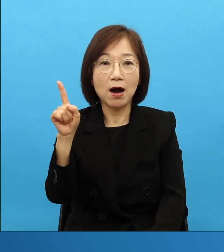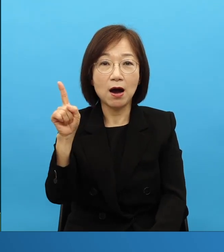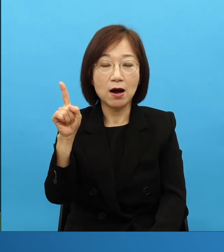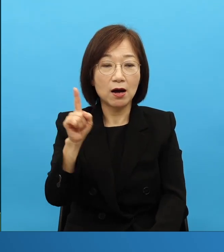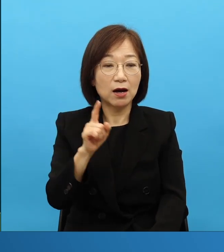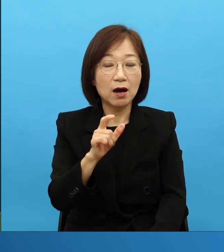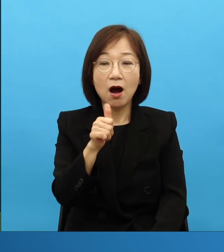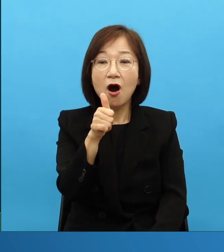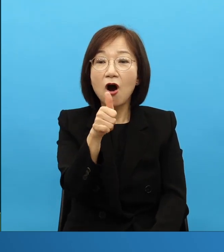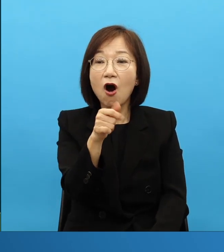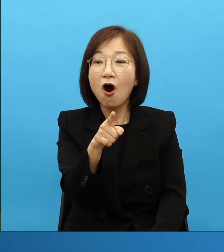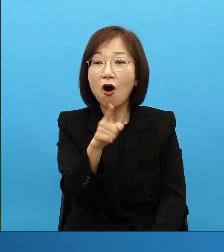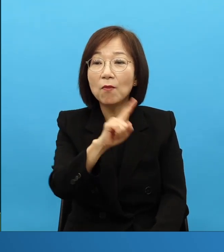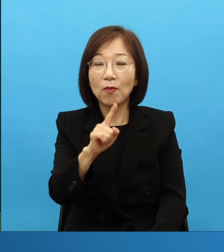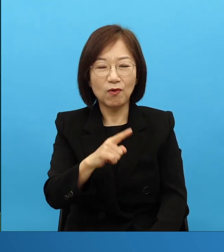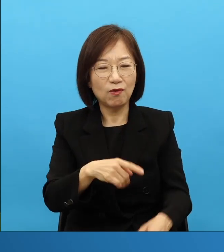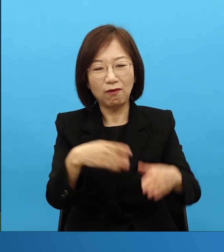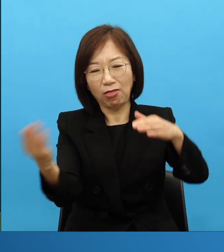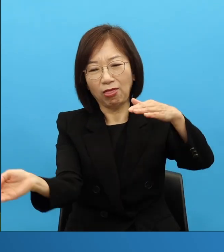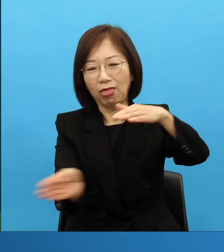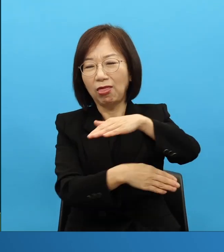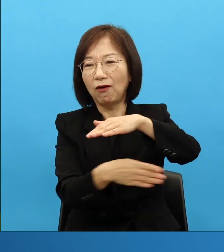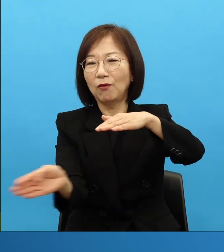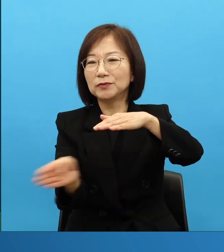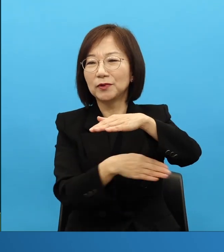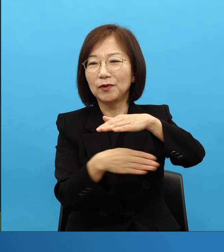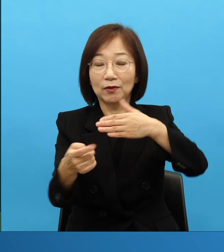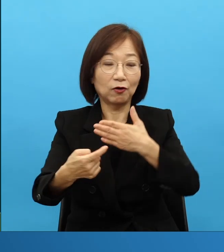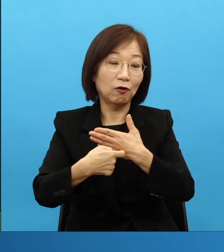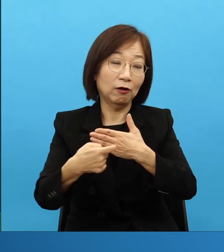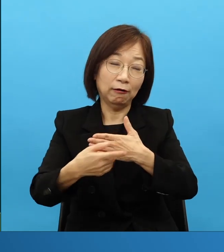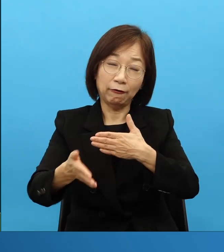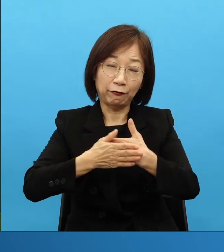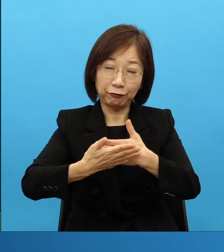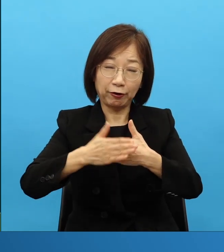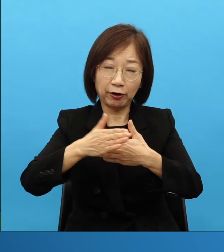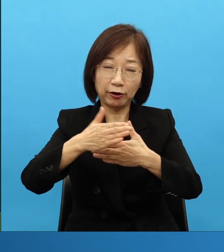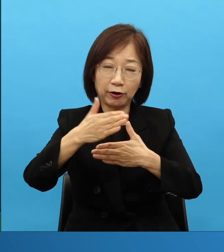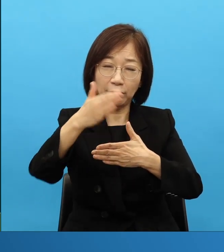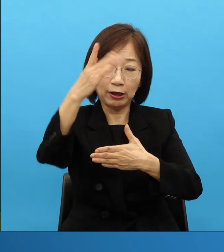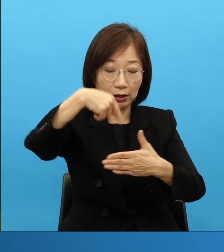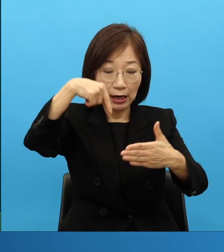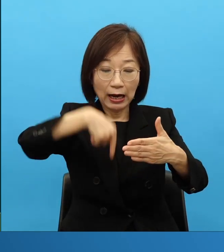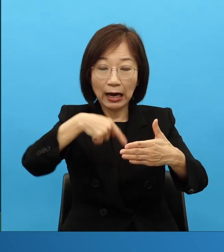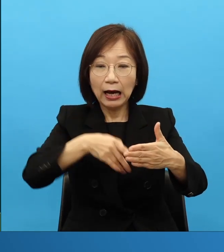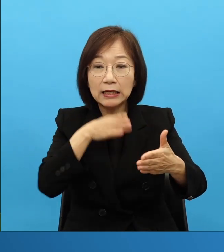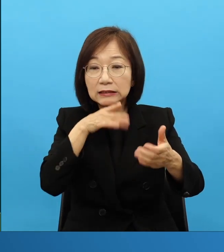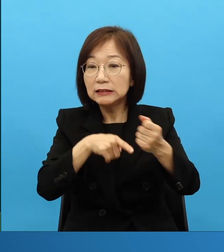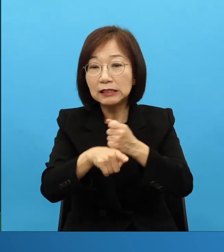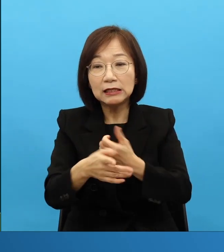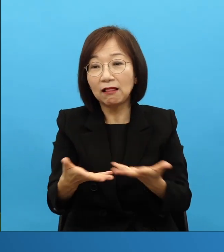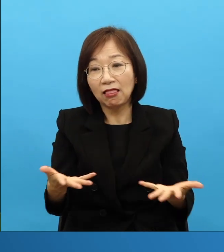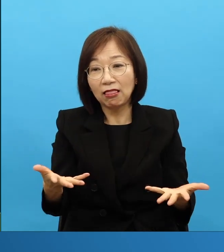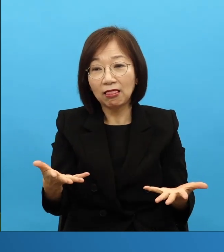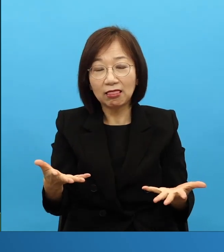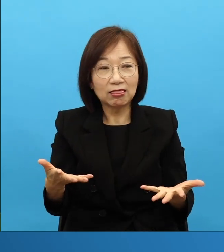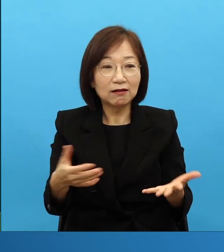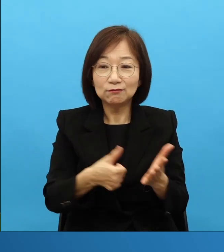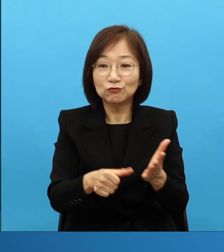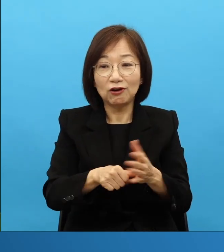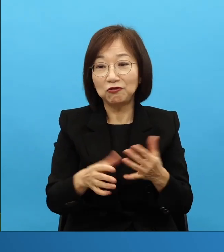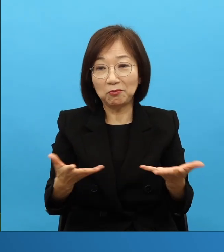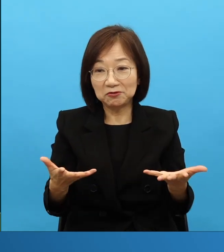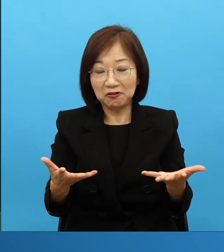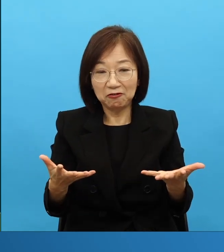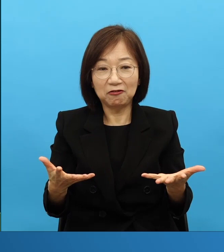빈 허풍치는 화려한 시장이다 그 말이에요. It means just completely empty. Everything is just vanity